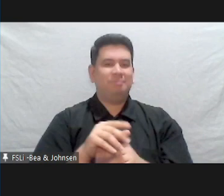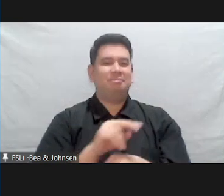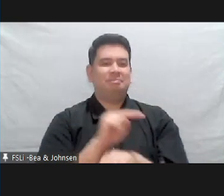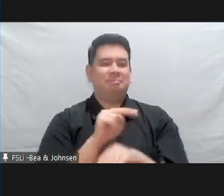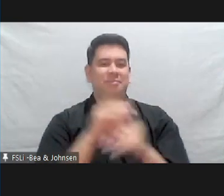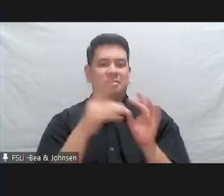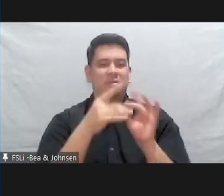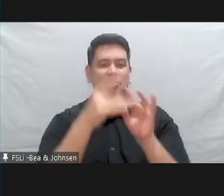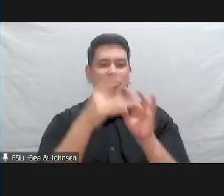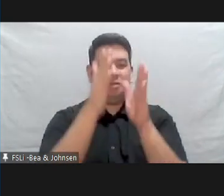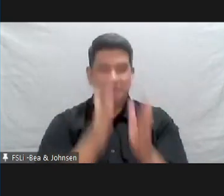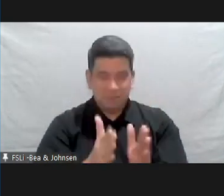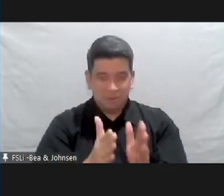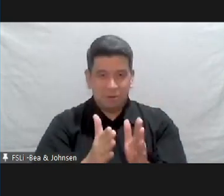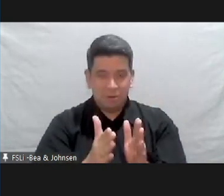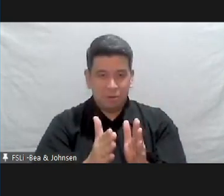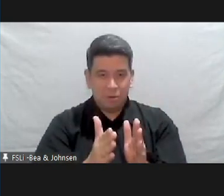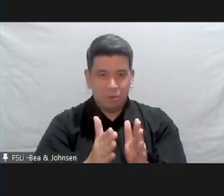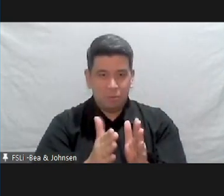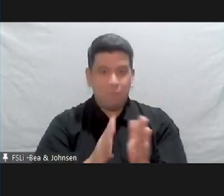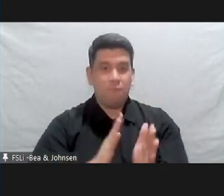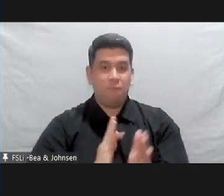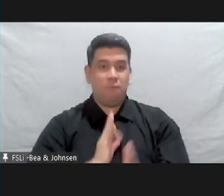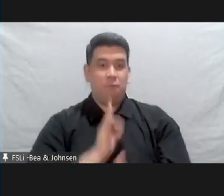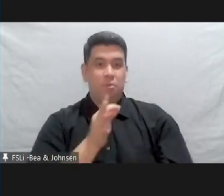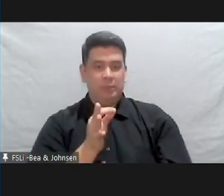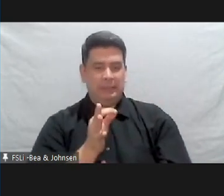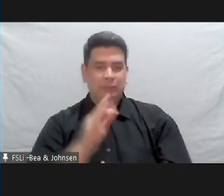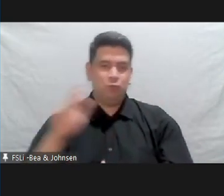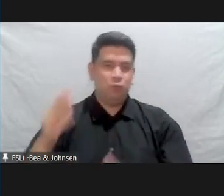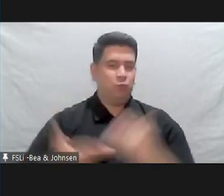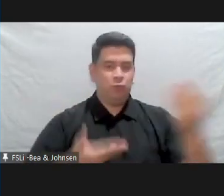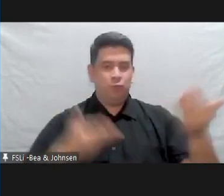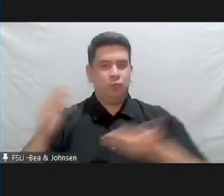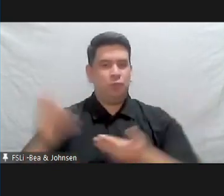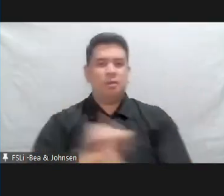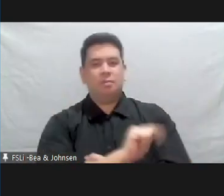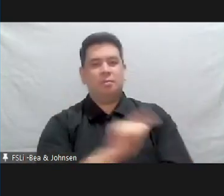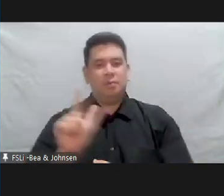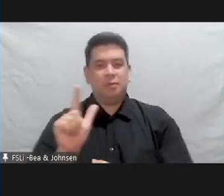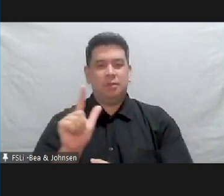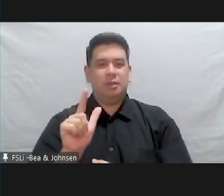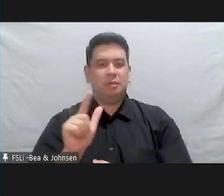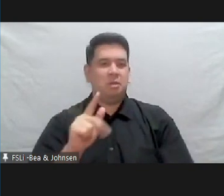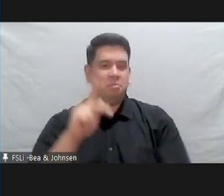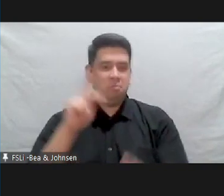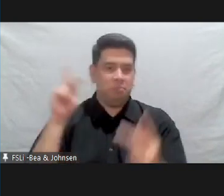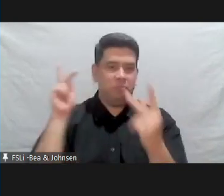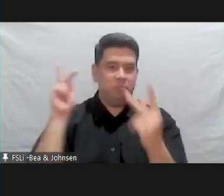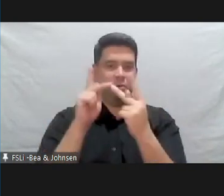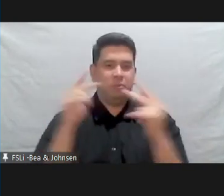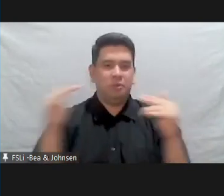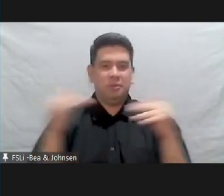tanggapin, welcome ang lahat at ibigay ang layunin ng ating aktibidad ngayong araw.